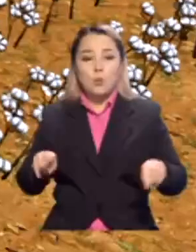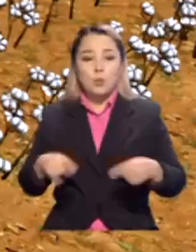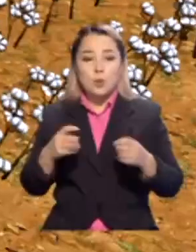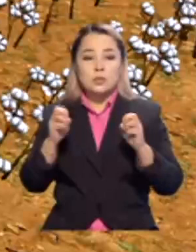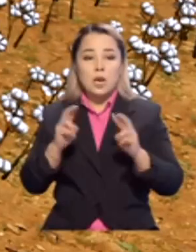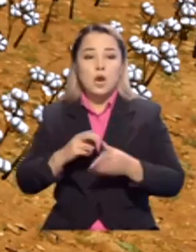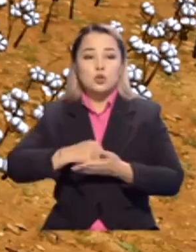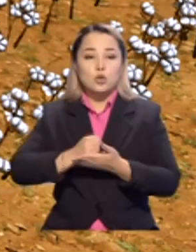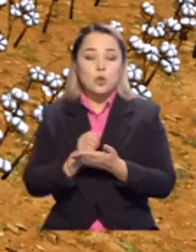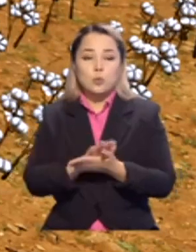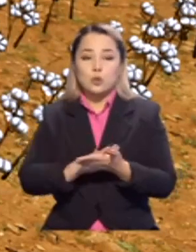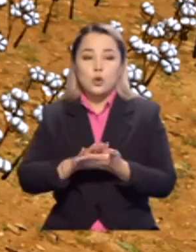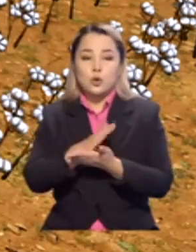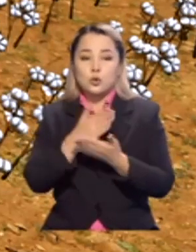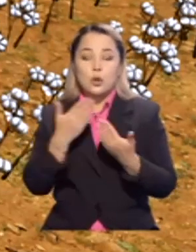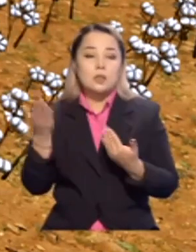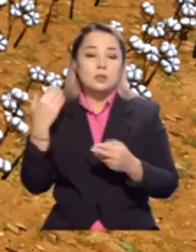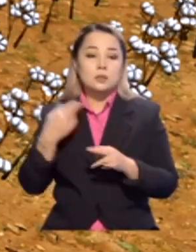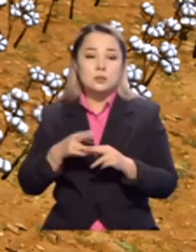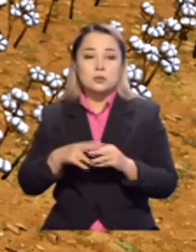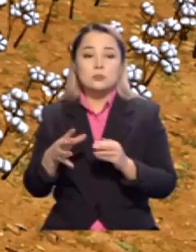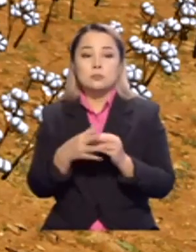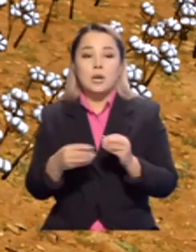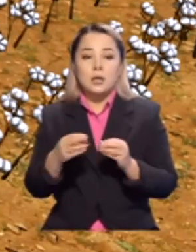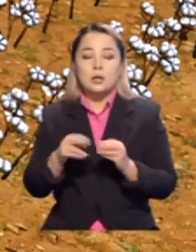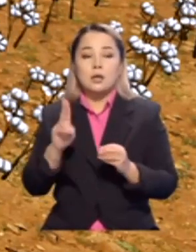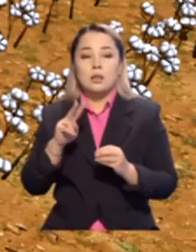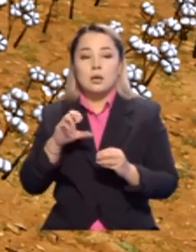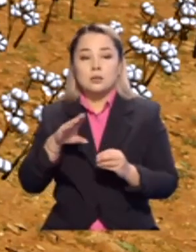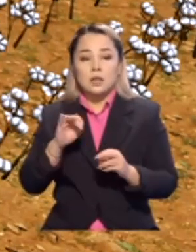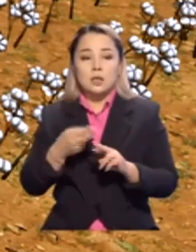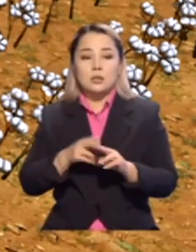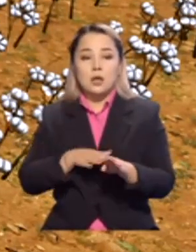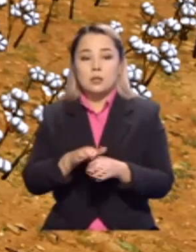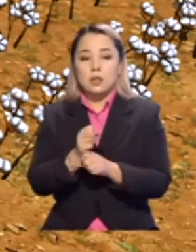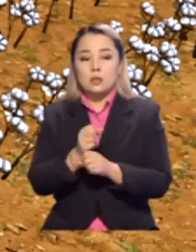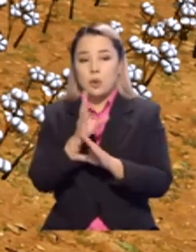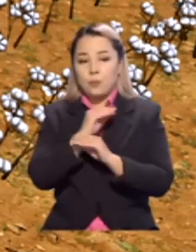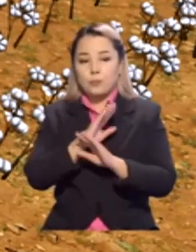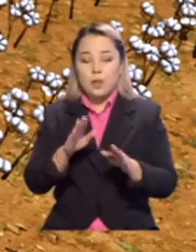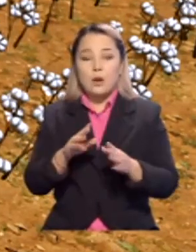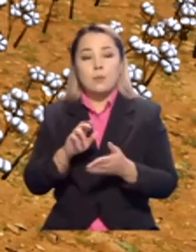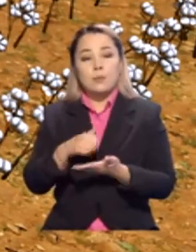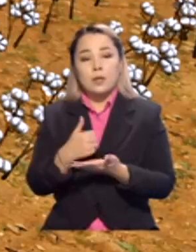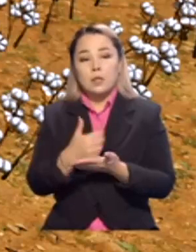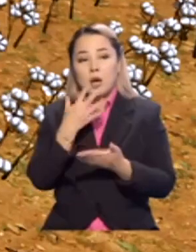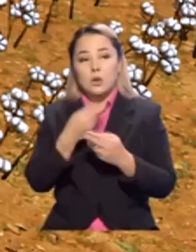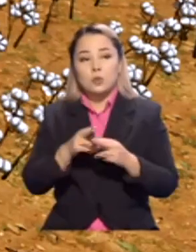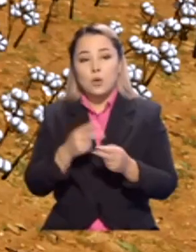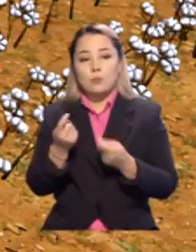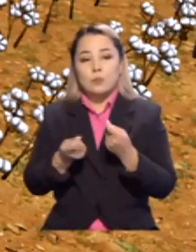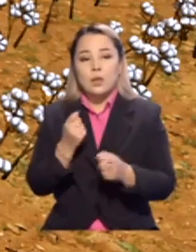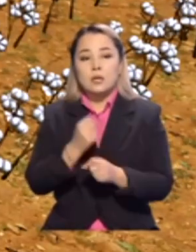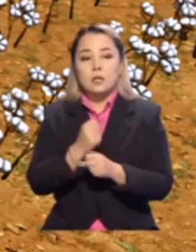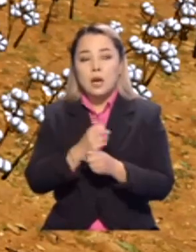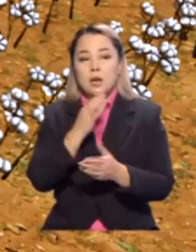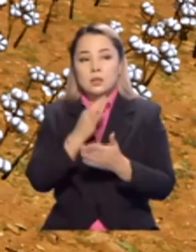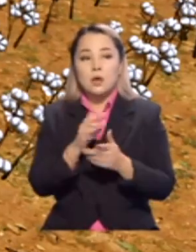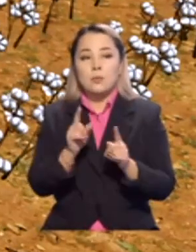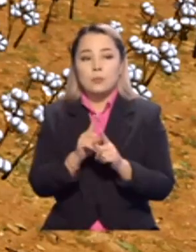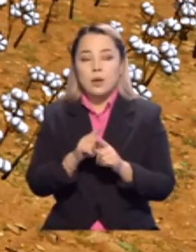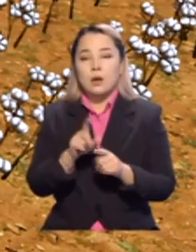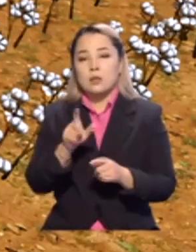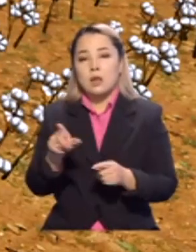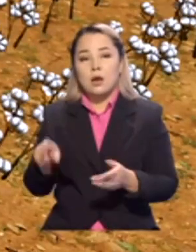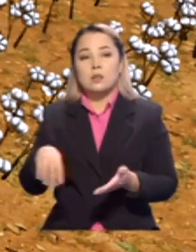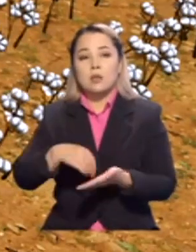арнайы тұжырымдама да жоқ. Кезіндегі мақта кластері іске аспат. Билік шаруаларды тұқым репродукциясы, пестицидтер